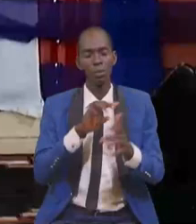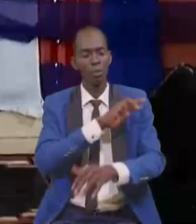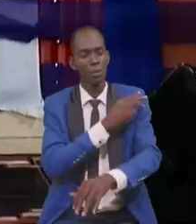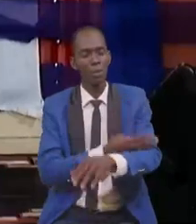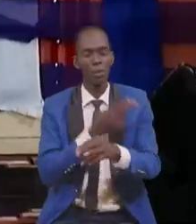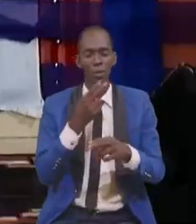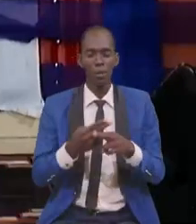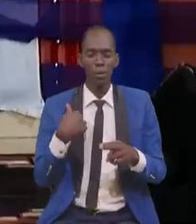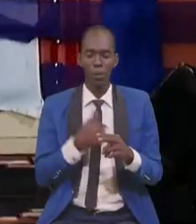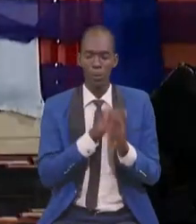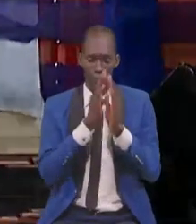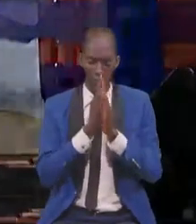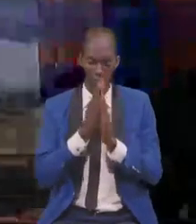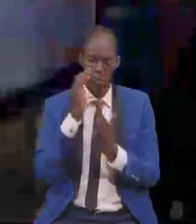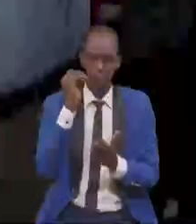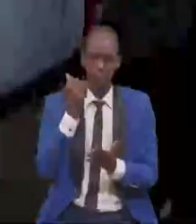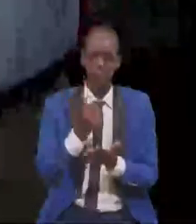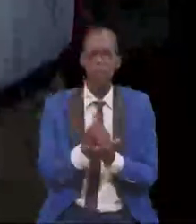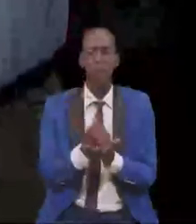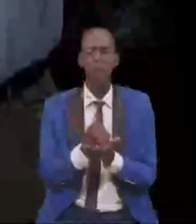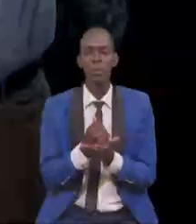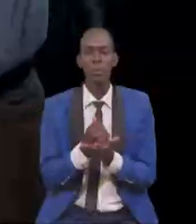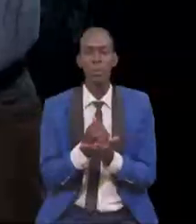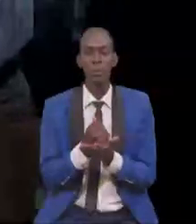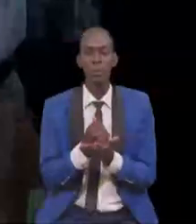nom puissant de Jésus, nous prions.